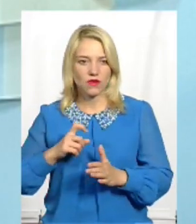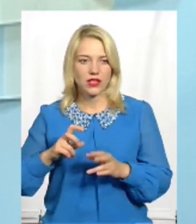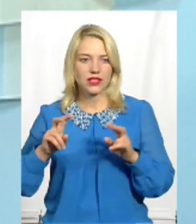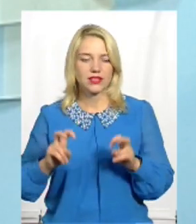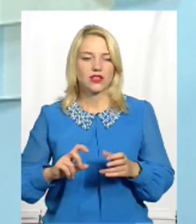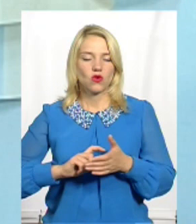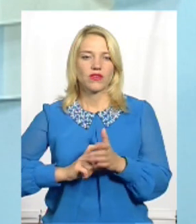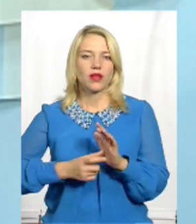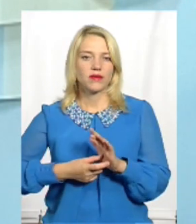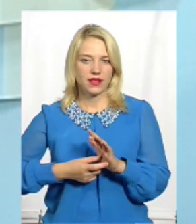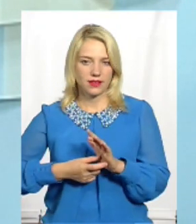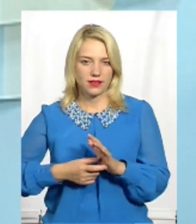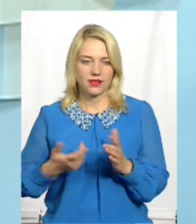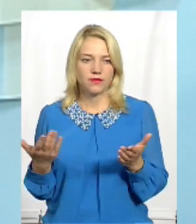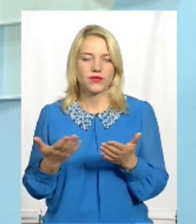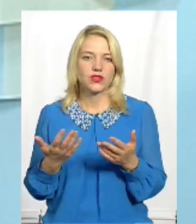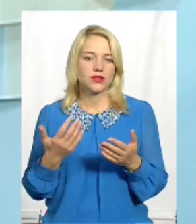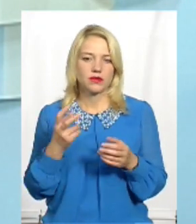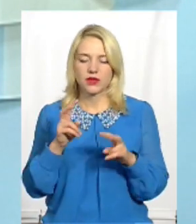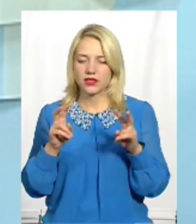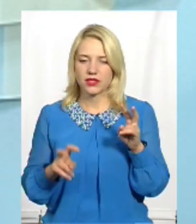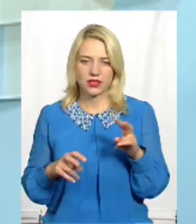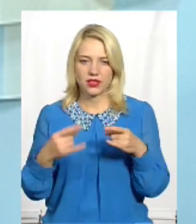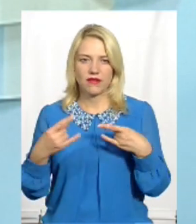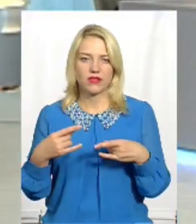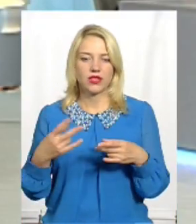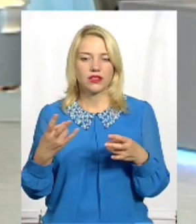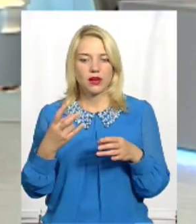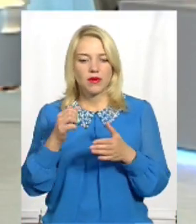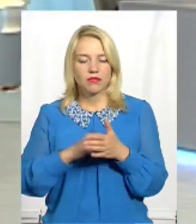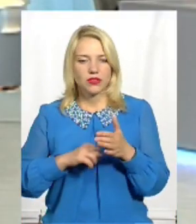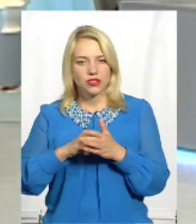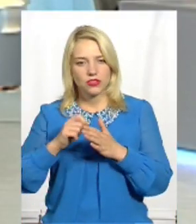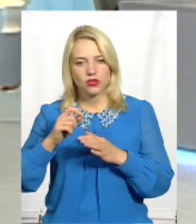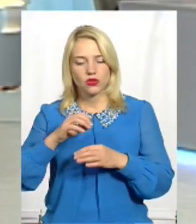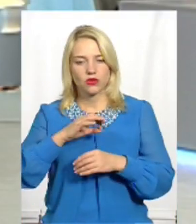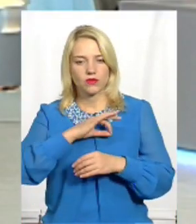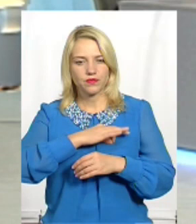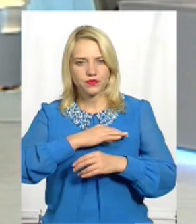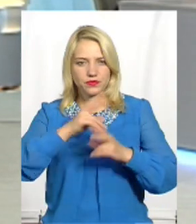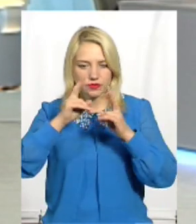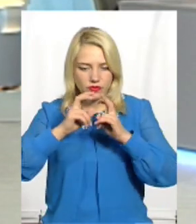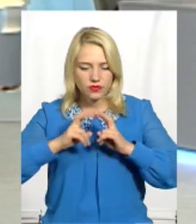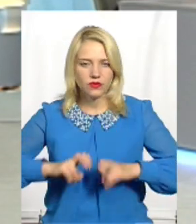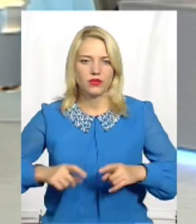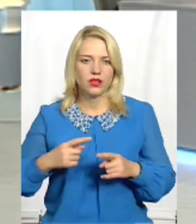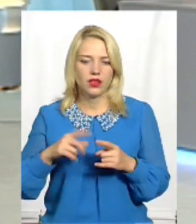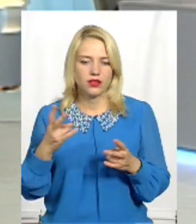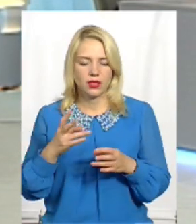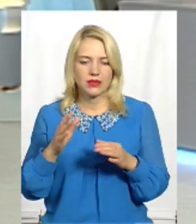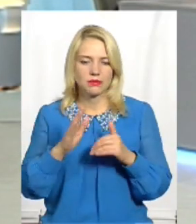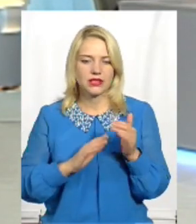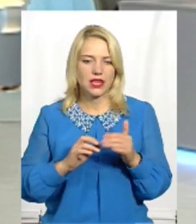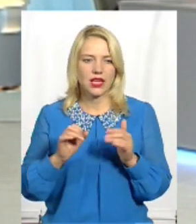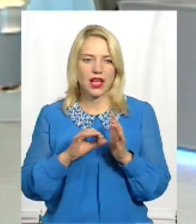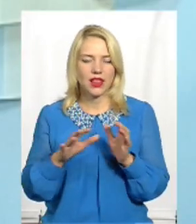сидячи в кабінеті, там, десь, чи будучи на ефірі. Причину треба розслідувати, це мають розслідувати спеціалісти електротрансу,